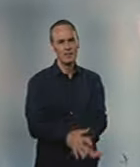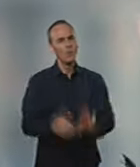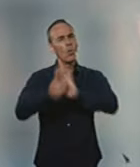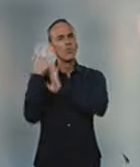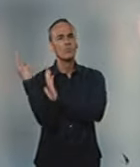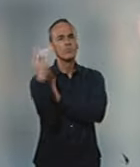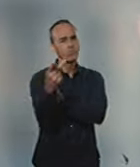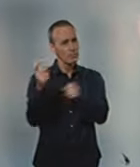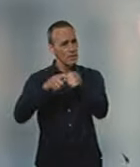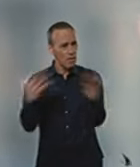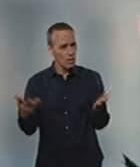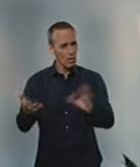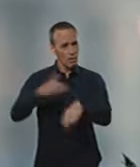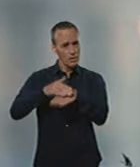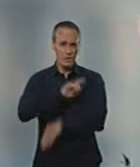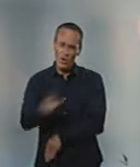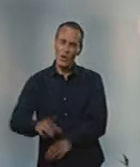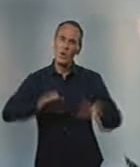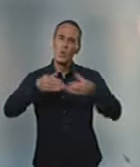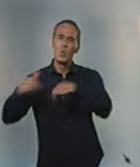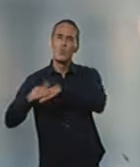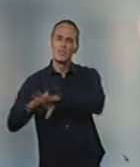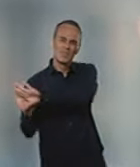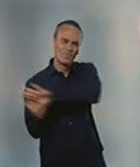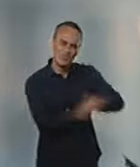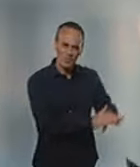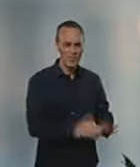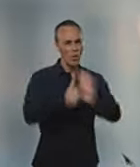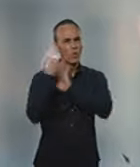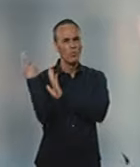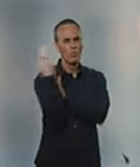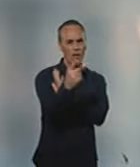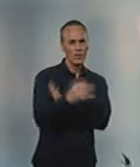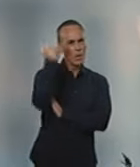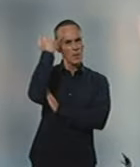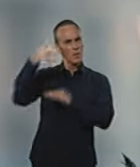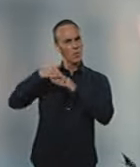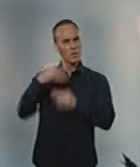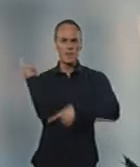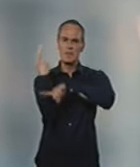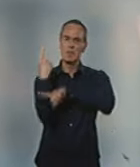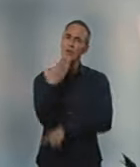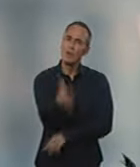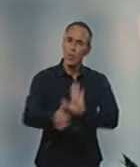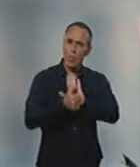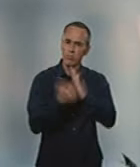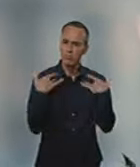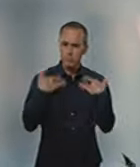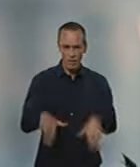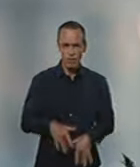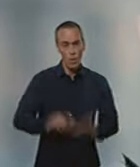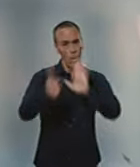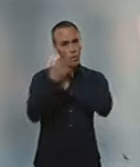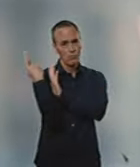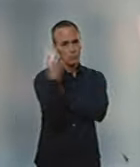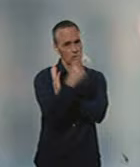politique laissez de côté les partis car votre rôle n'est pas de défendre une idéologie votre rôle est de défendre les